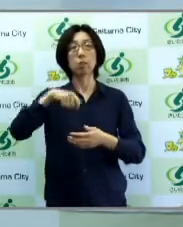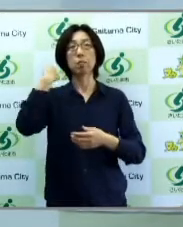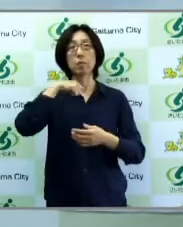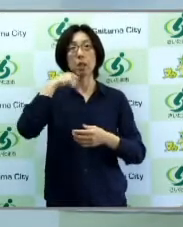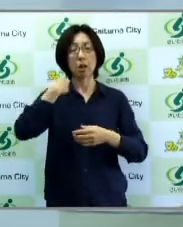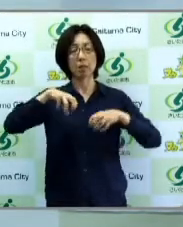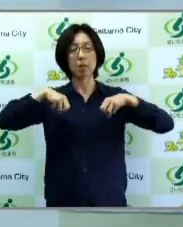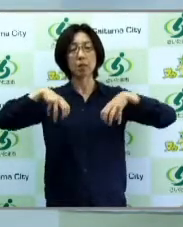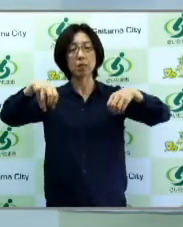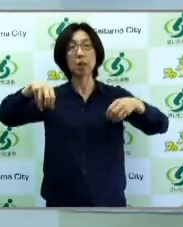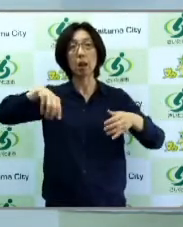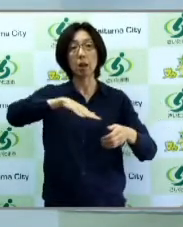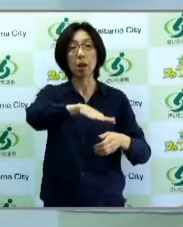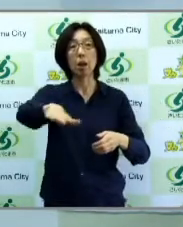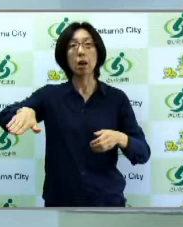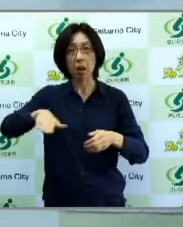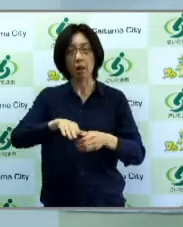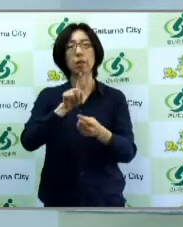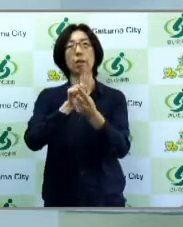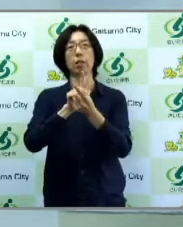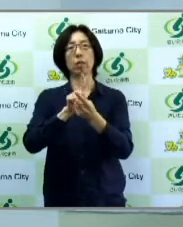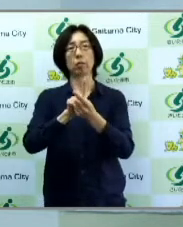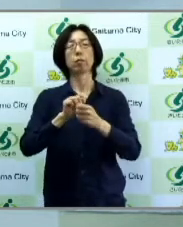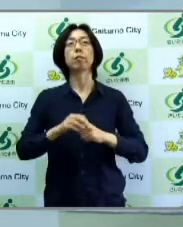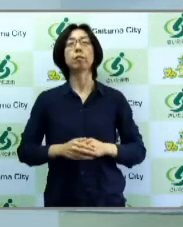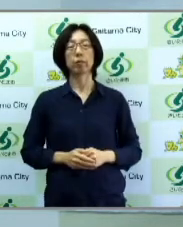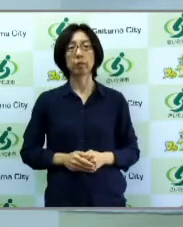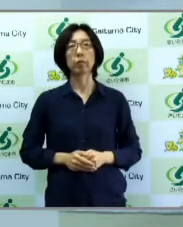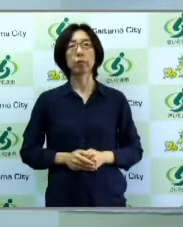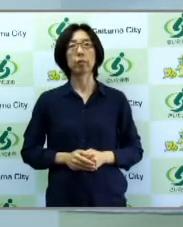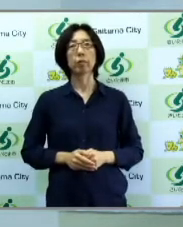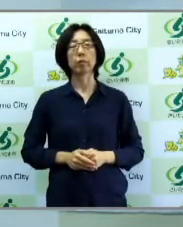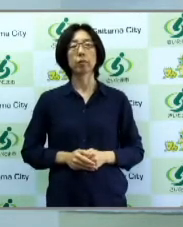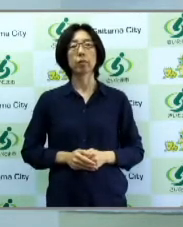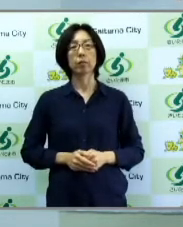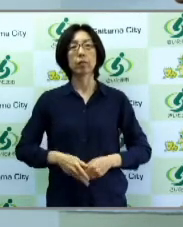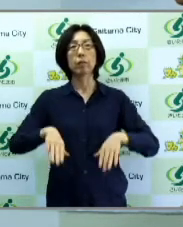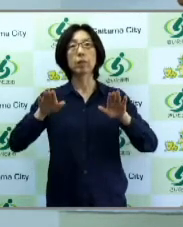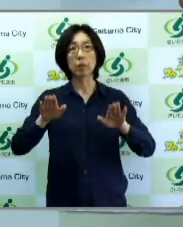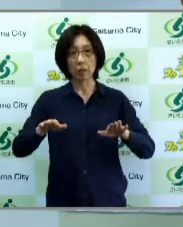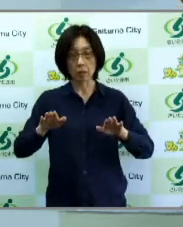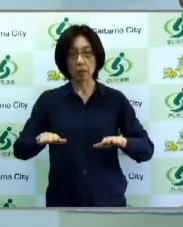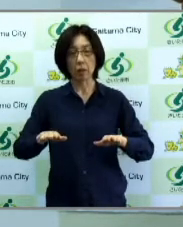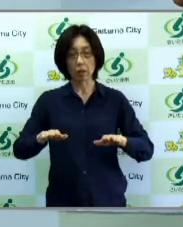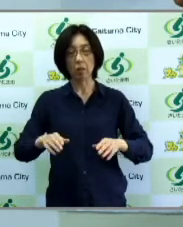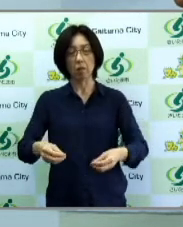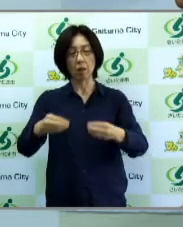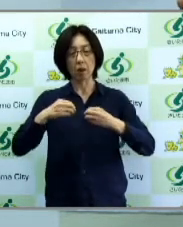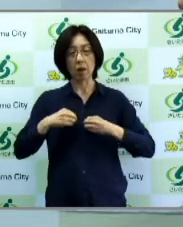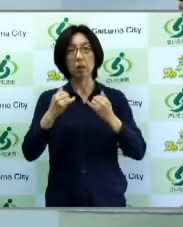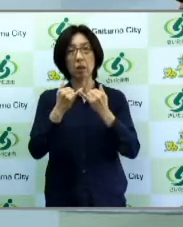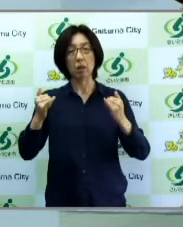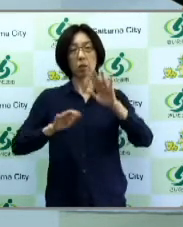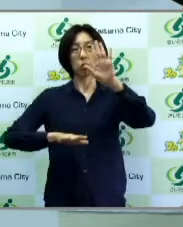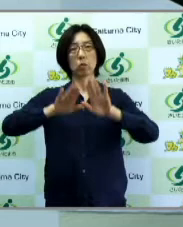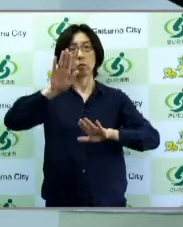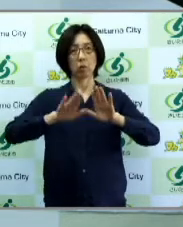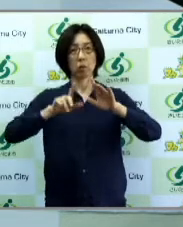対策についてお伝えをしていきたいと思います。まずはじめに本市の感染状況についてご説明をしたいと思います